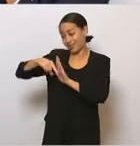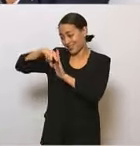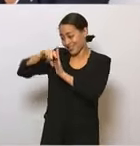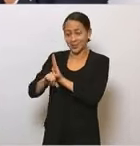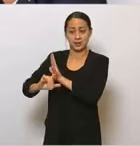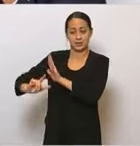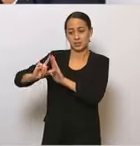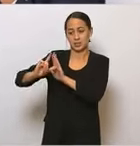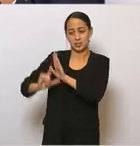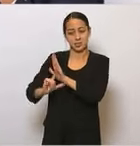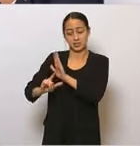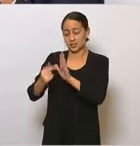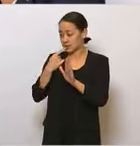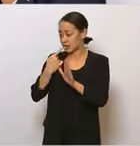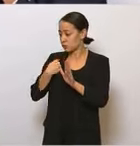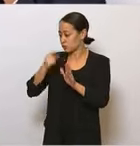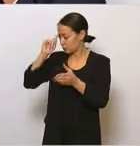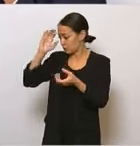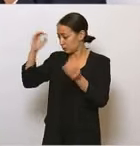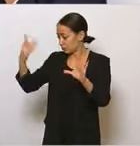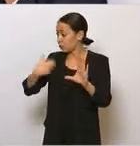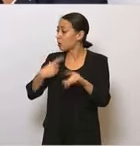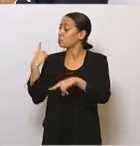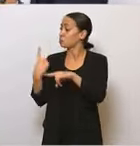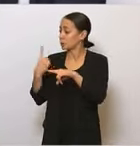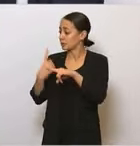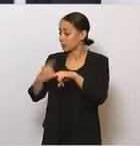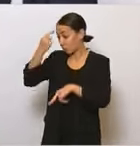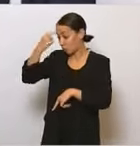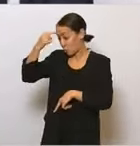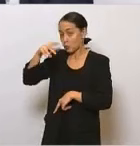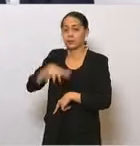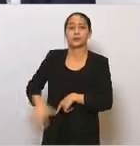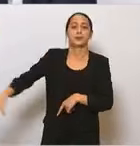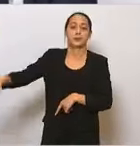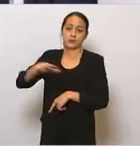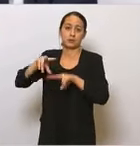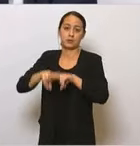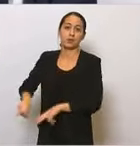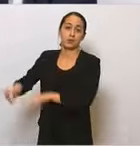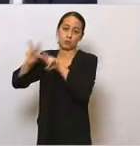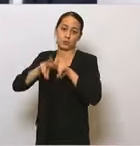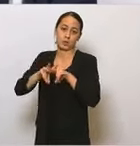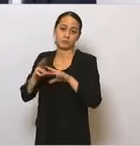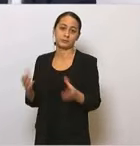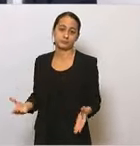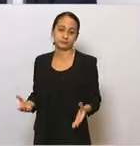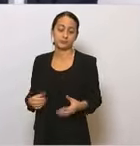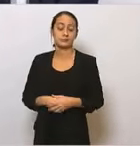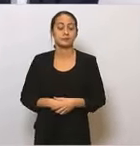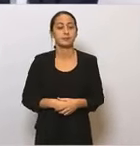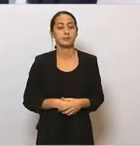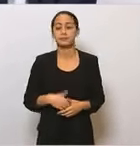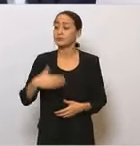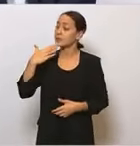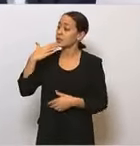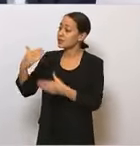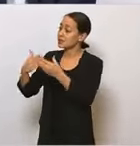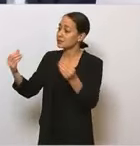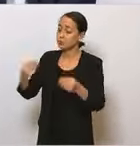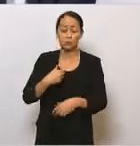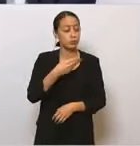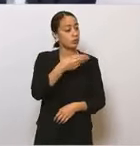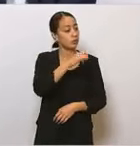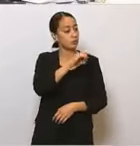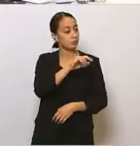nous estimons bonnes pour nos citoyens et pour l'innovation en Europe. Merci beaucoup. Megan,